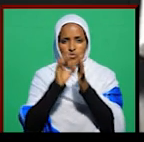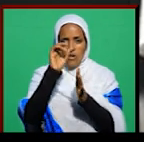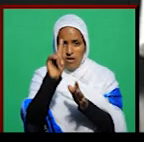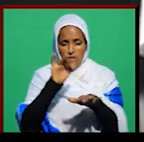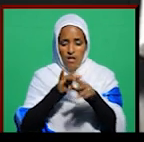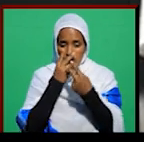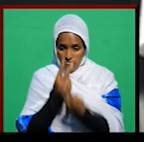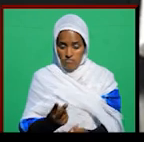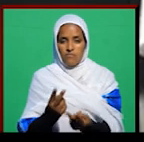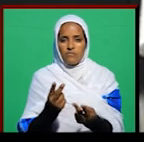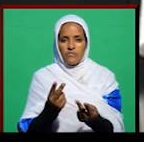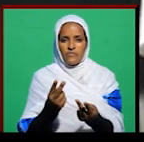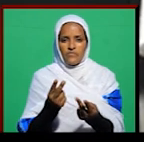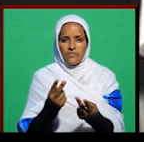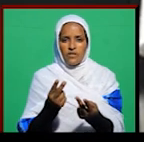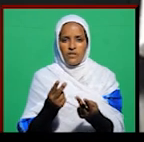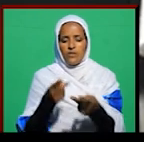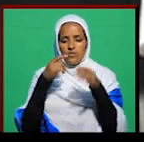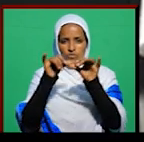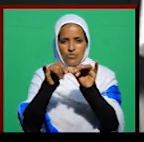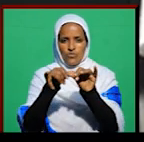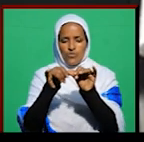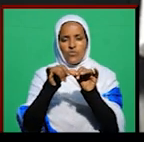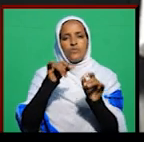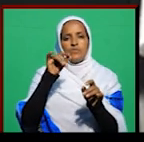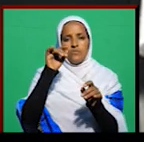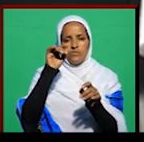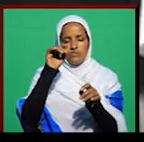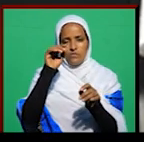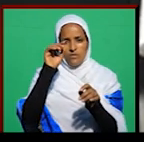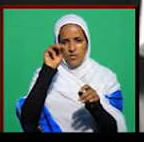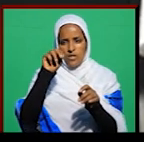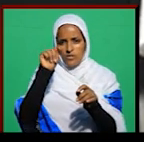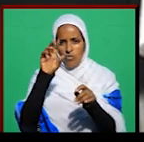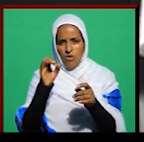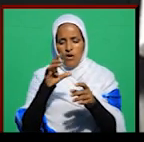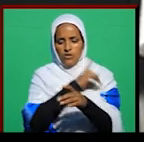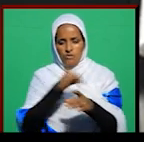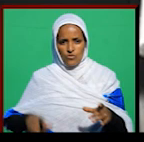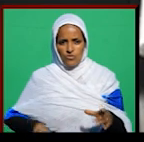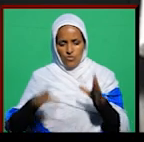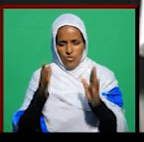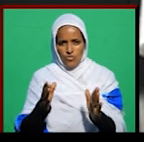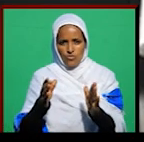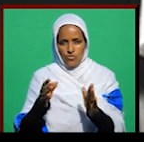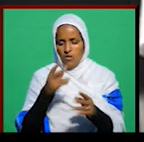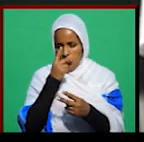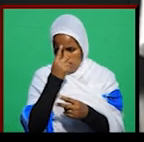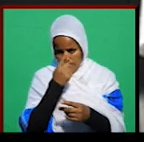ከቁጥር 1 ላይ ስንመለከት እስመ ለዝንቱ ተጸዋይክሙ እስመ ክርስቶስኒ በእንቲአክሙ